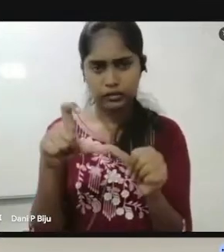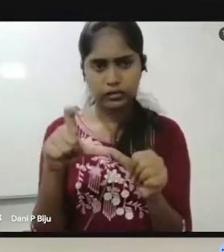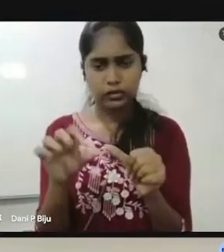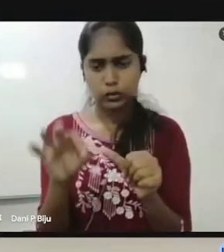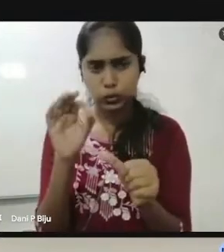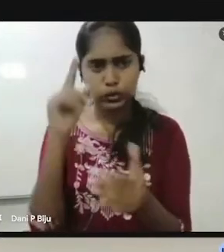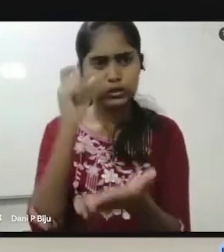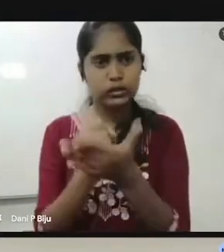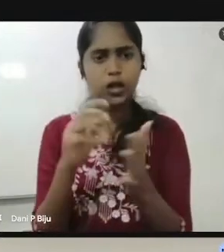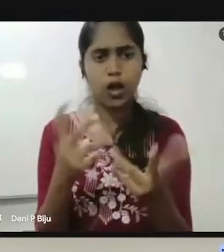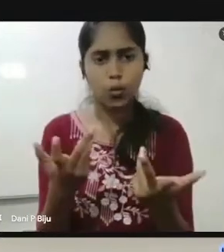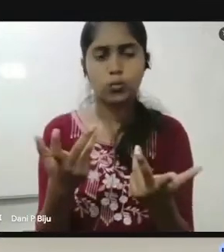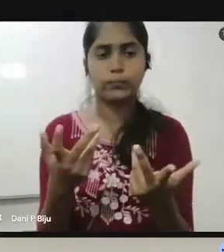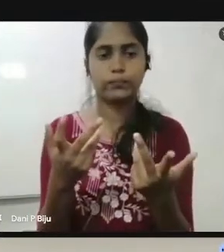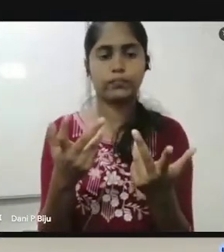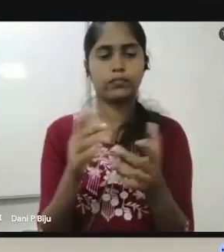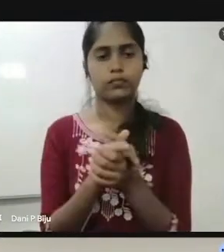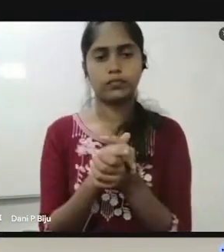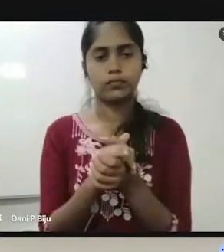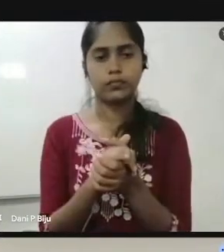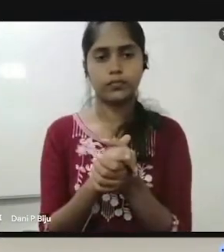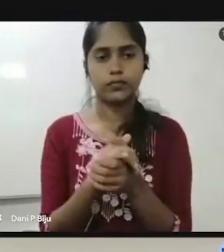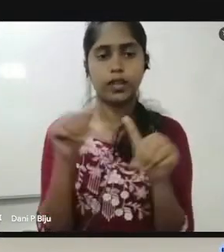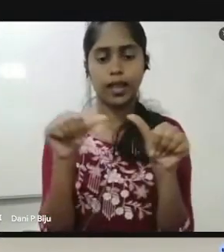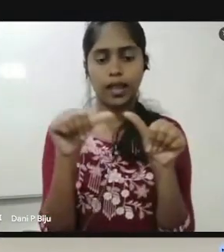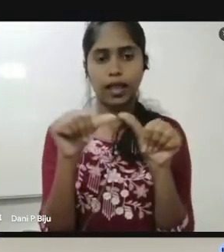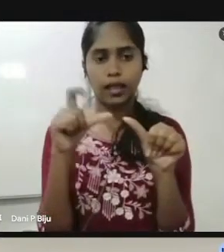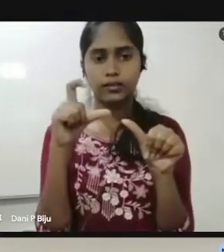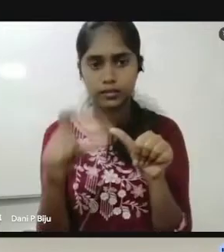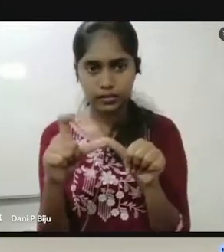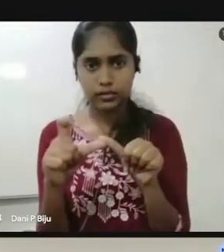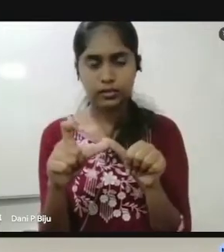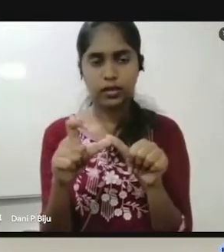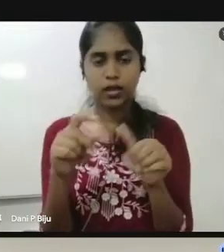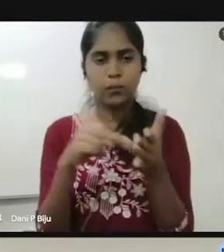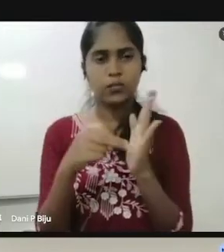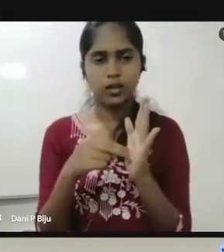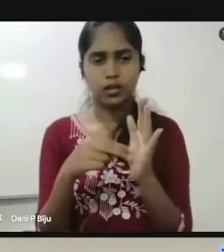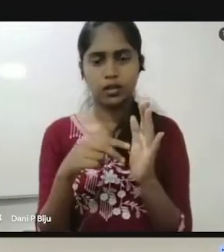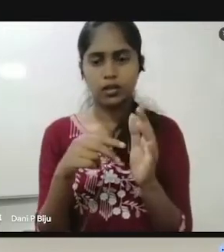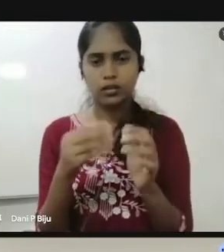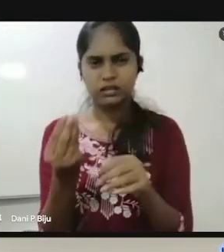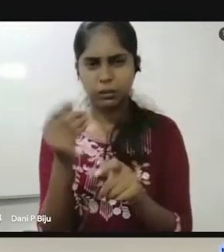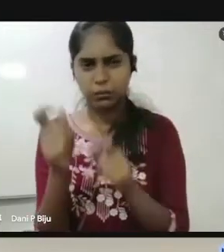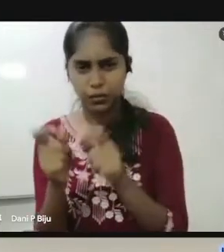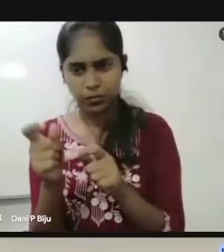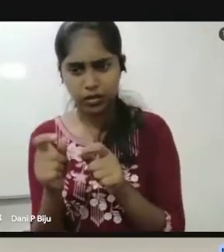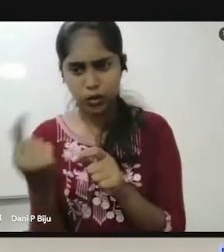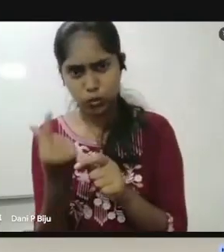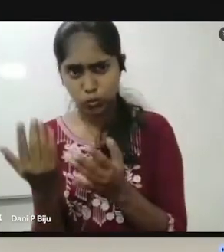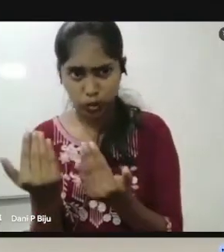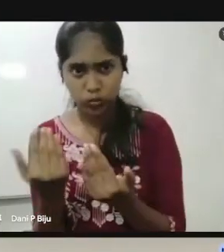വേണമെങ്കിലും AC ഉപയോഗിക്കാം. ACക്ക് ഒരു കാൻഡിഡസി ഇല്ല, ഇന്ന ആൾക്ക് പറ്റില്ല, ഇന്ന ആൾക്കേ പറ്റുള്ളൂ, അങ്ങനെയില്ല. പക്ഷെ